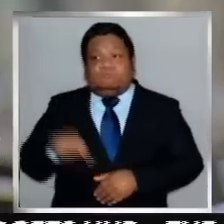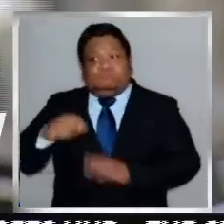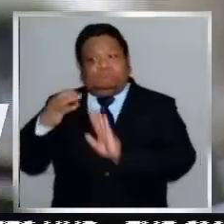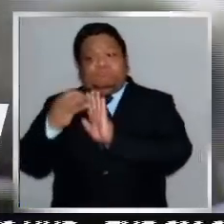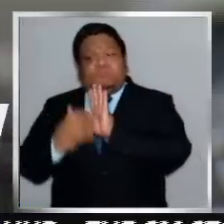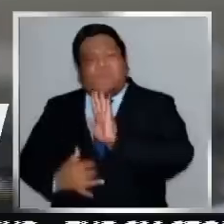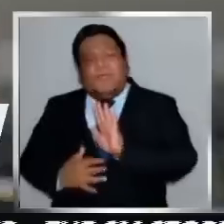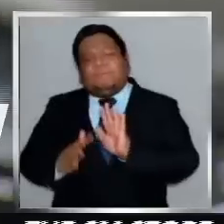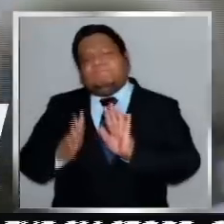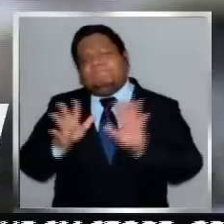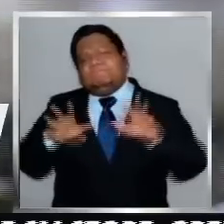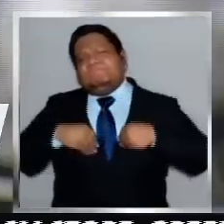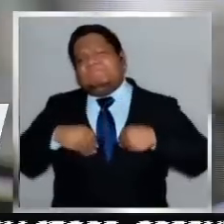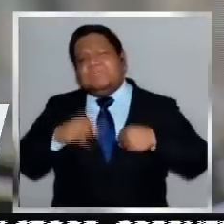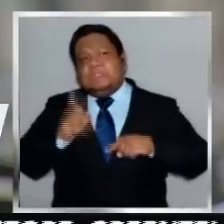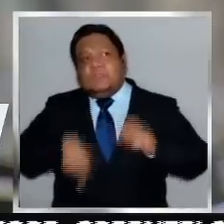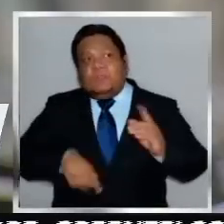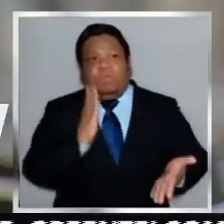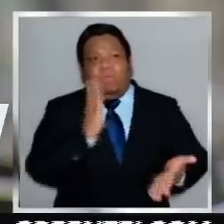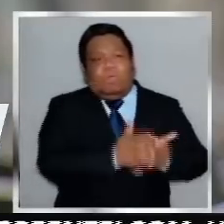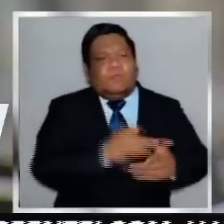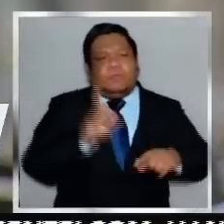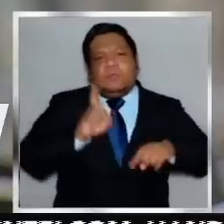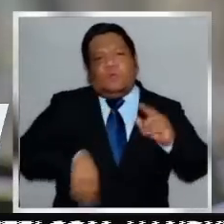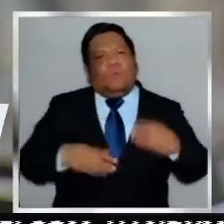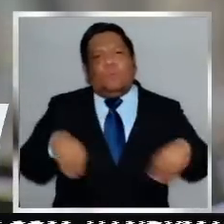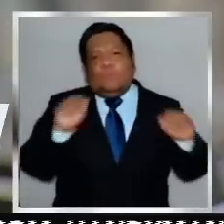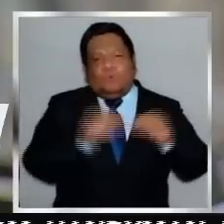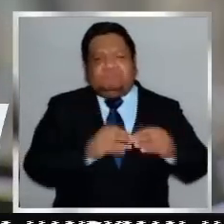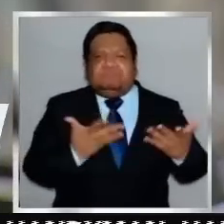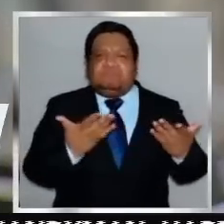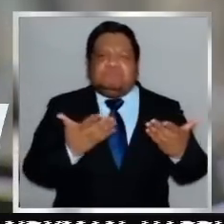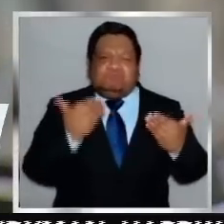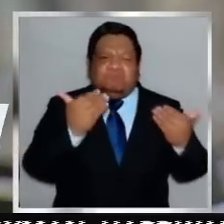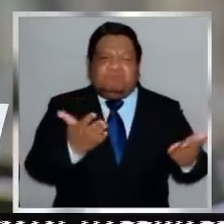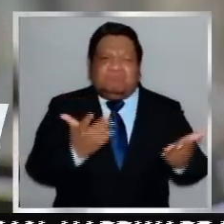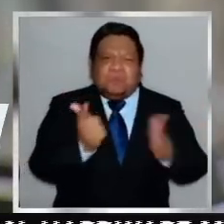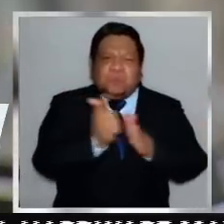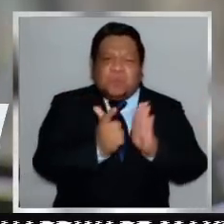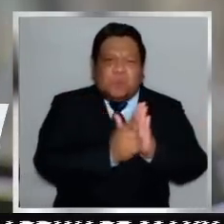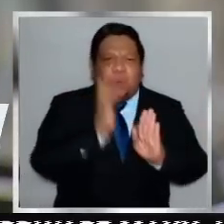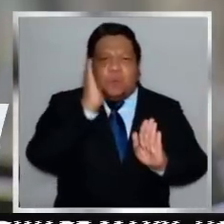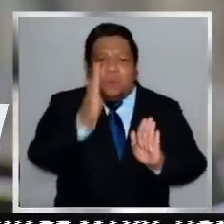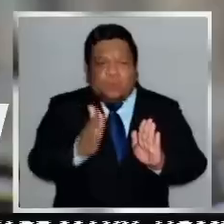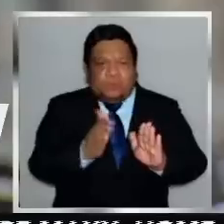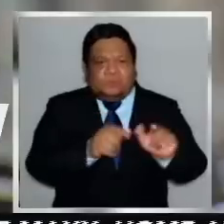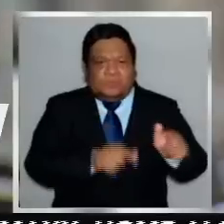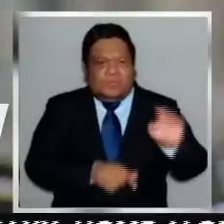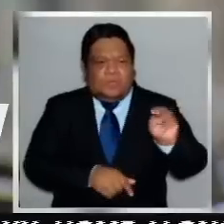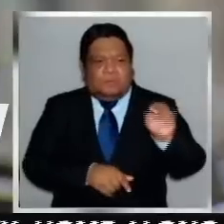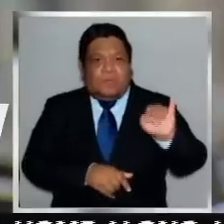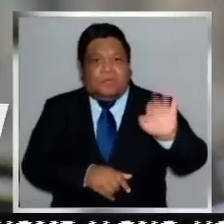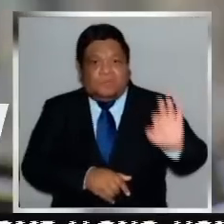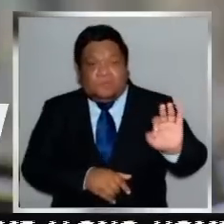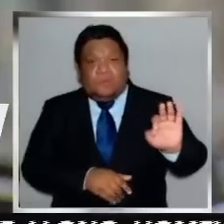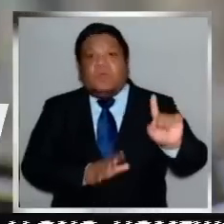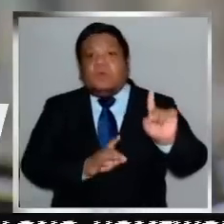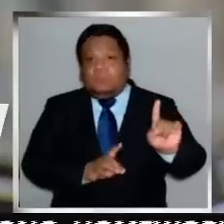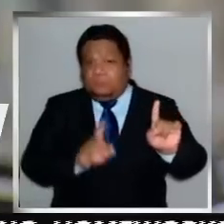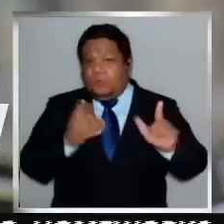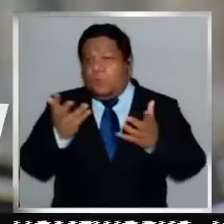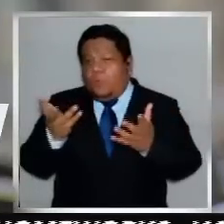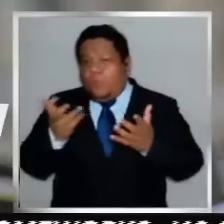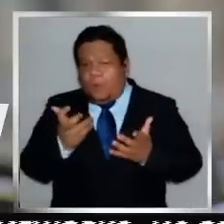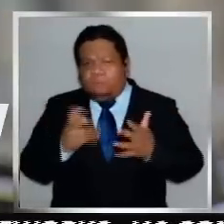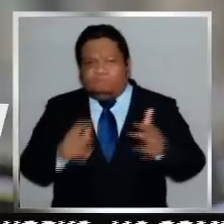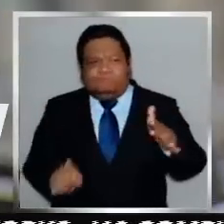para mapigilan pa ang pagsasabatas ng Maharlika Investment Fund Bill o MIF Bill. Pero nais pa rin daw nilang palutangin ang mga issue